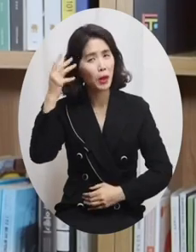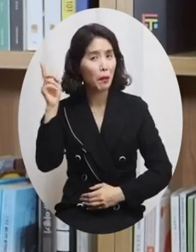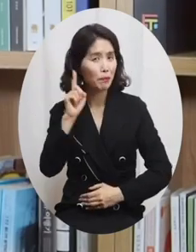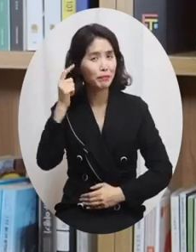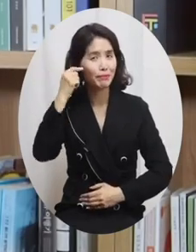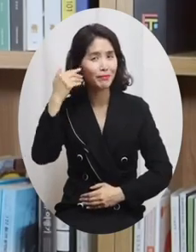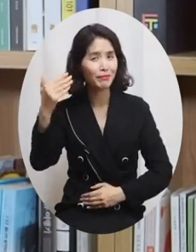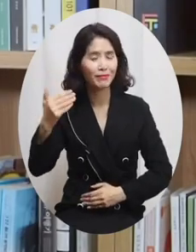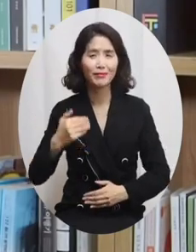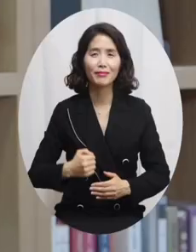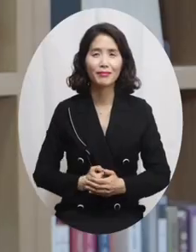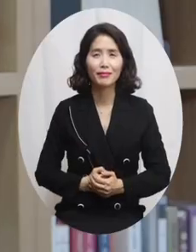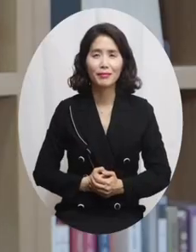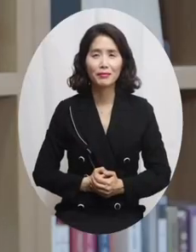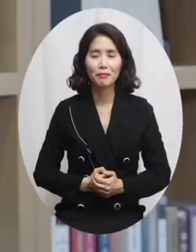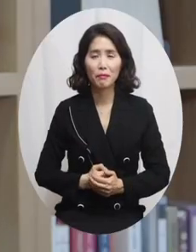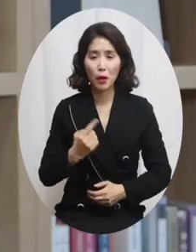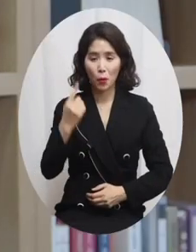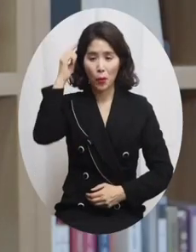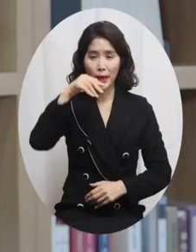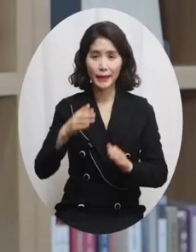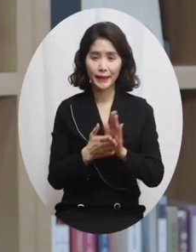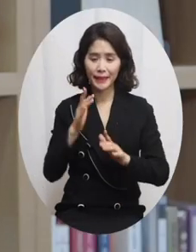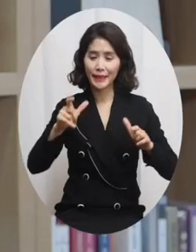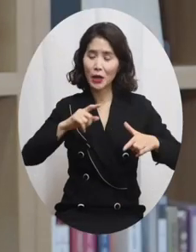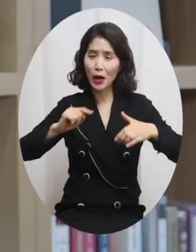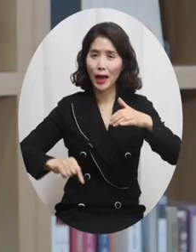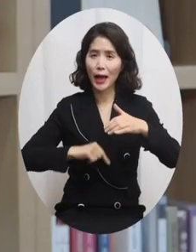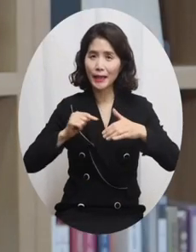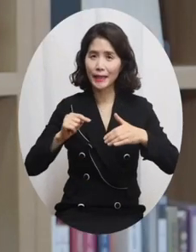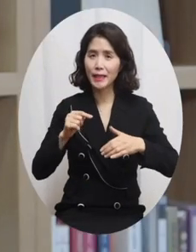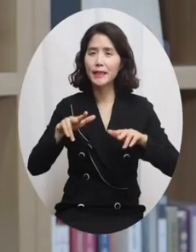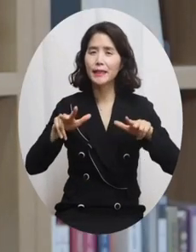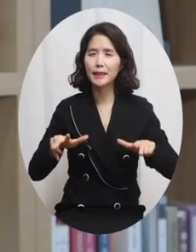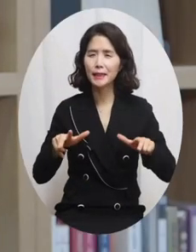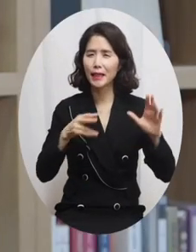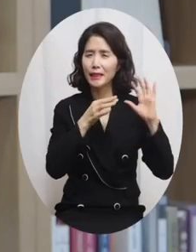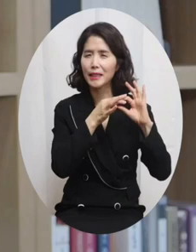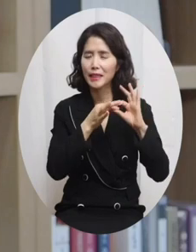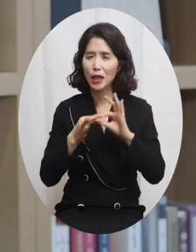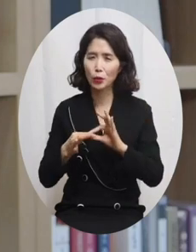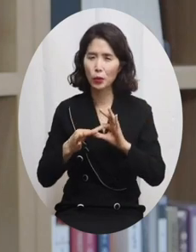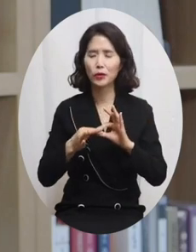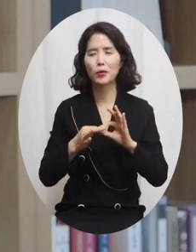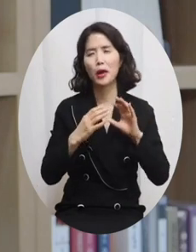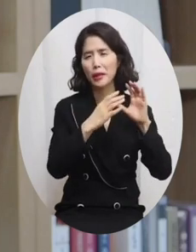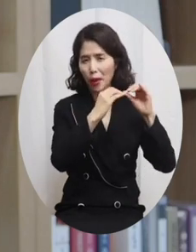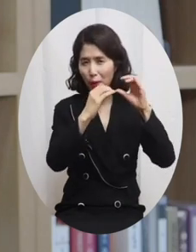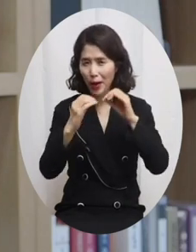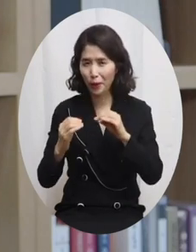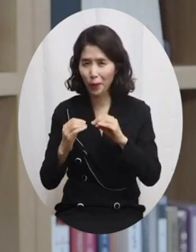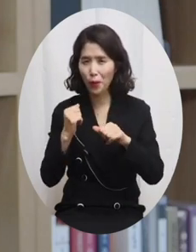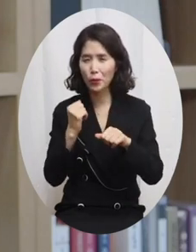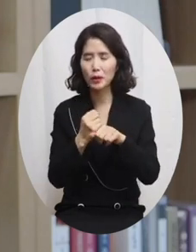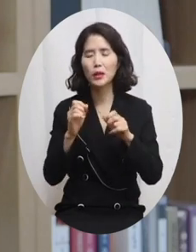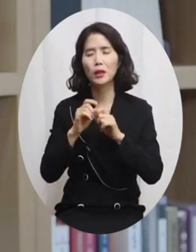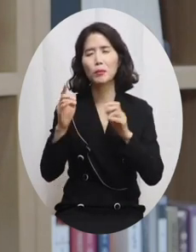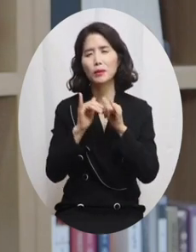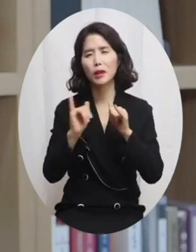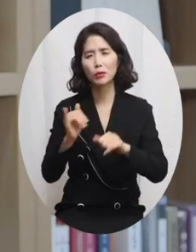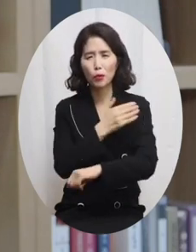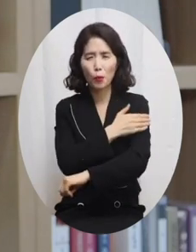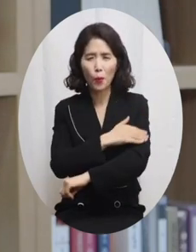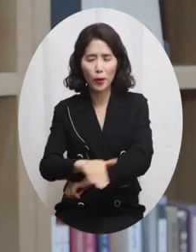뭐가 어떤 게 바탕이 있을까요? 고양시가 특별하게 하는 것은 그동안 논의가 됐던 그리고 우리 사회가 외면했던